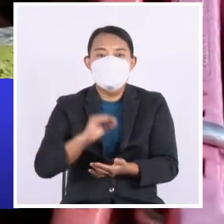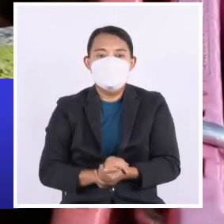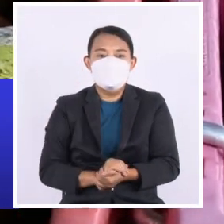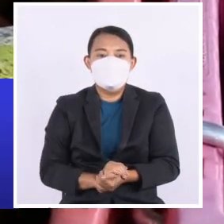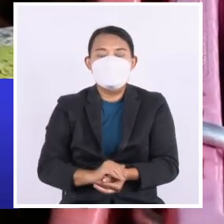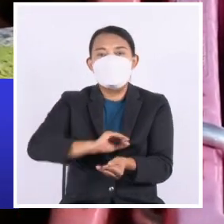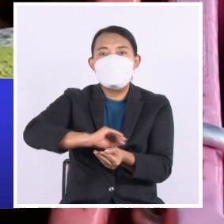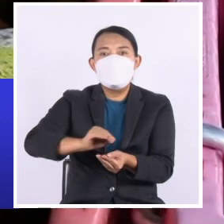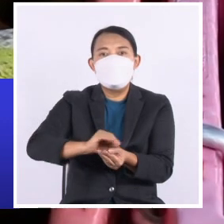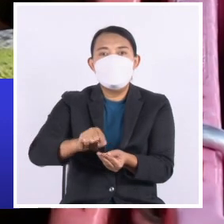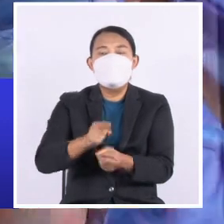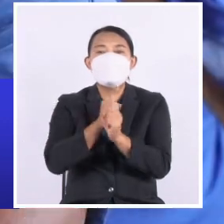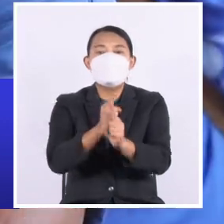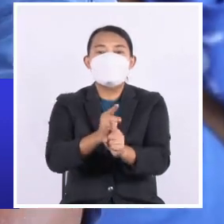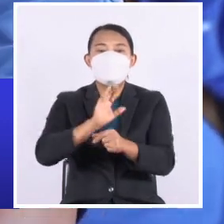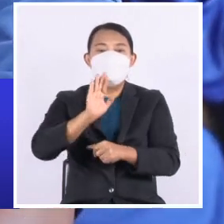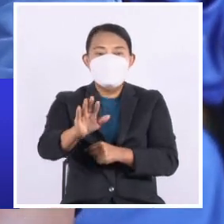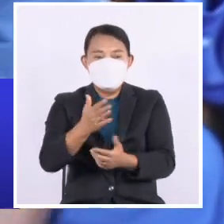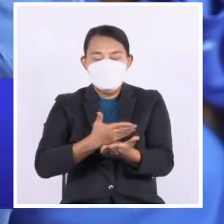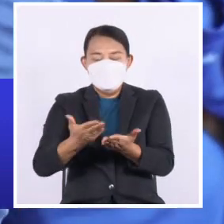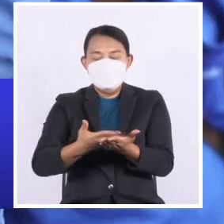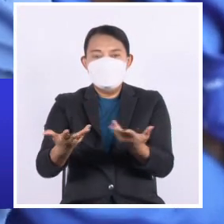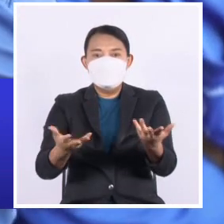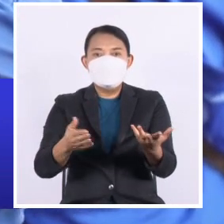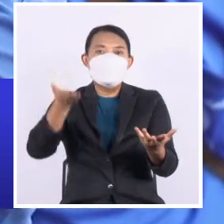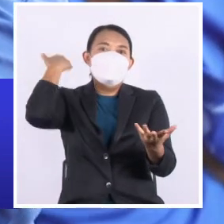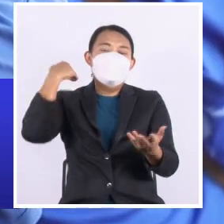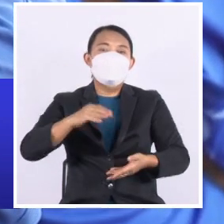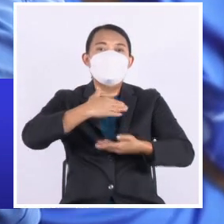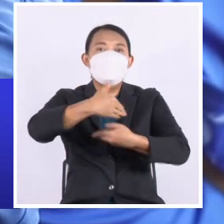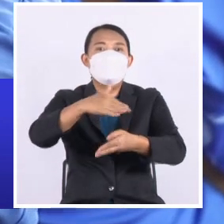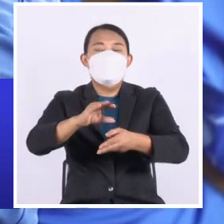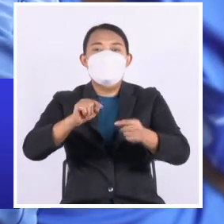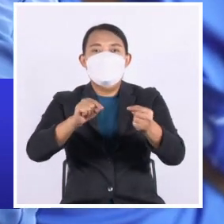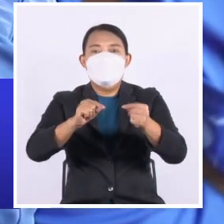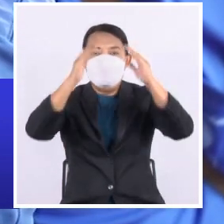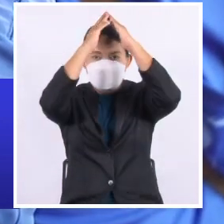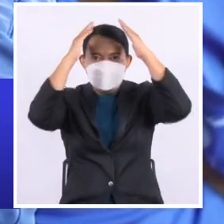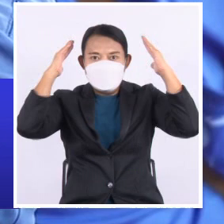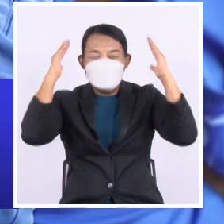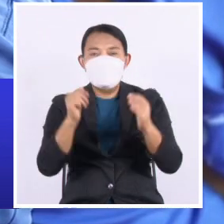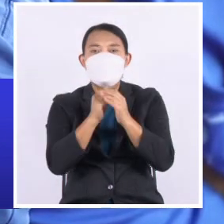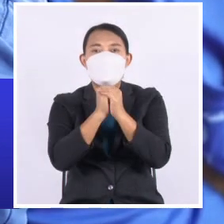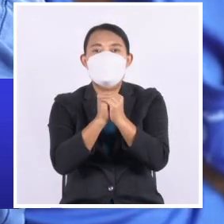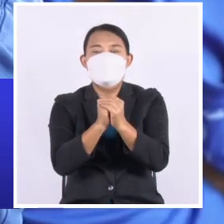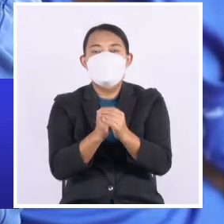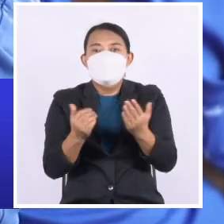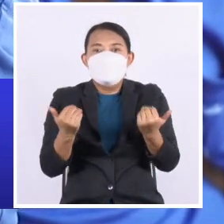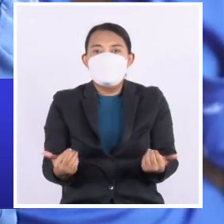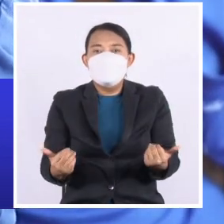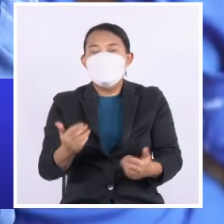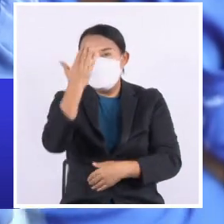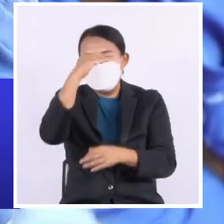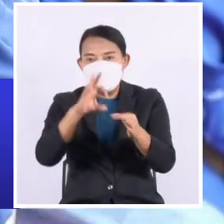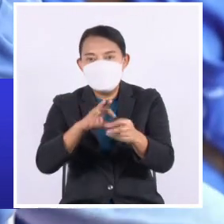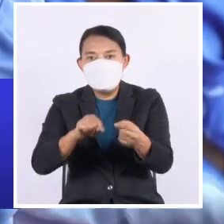ใช่ใช่ครับไม่มีใครมาซื้อปกติเนี่ยส่งโน่นเลยออกเวียดนามไปสู่จีนโน่นนี่นะฮะแต่ตอนนี้ทำไมราคาถึงเนี่ยตกลงกิโล